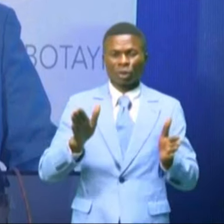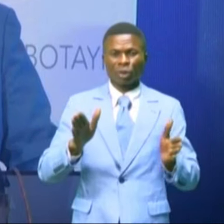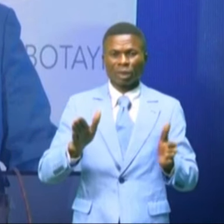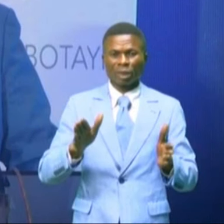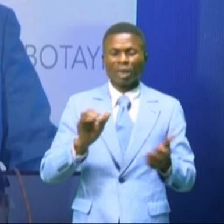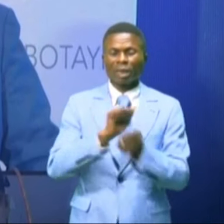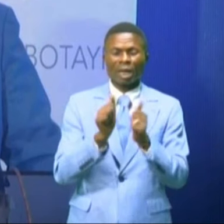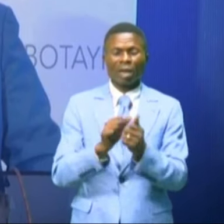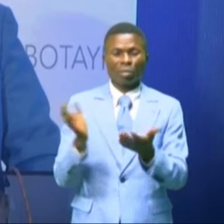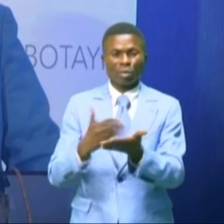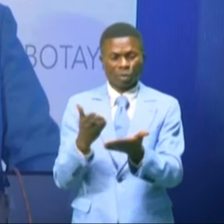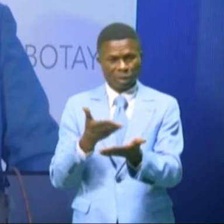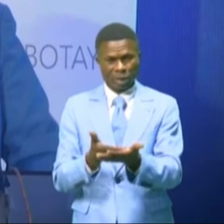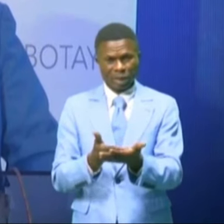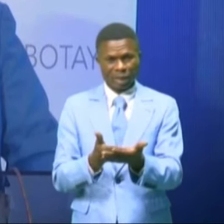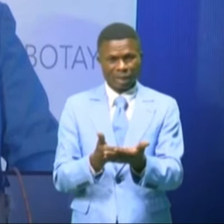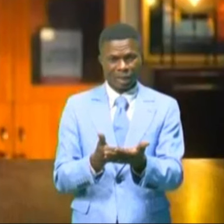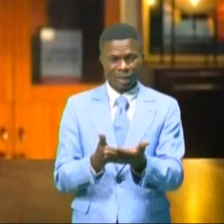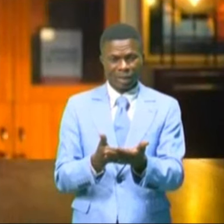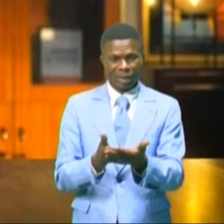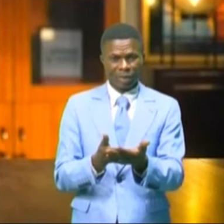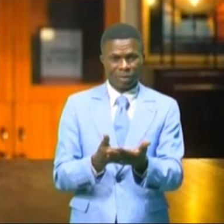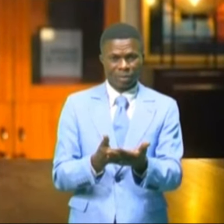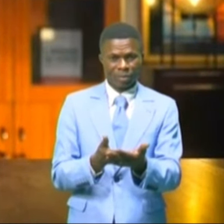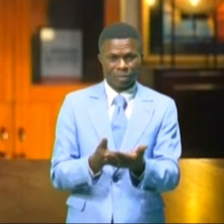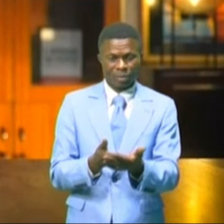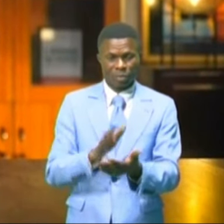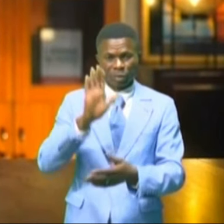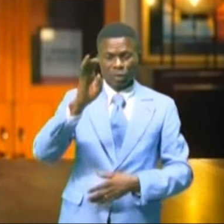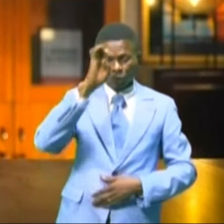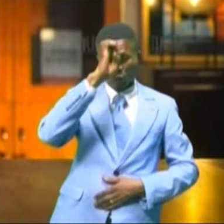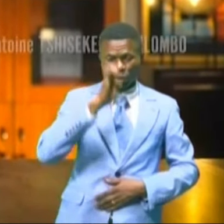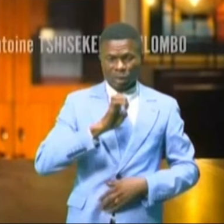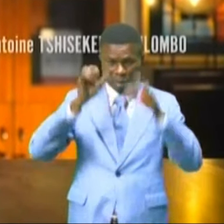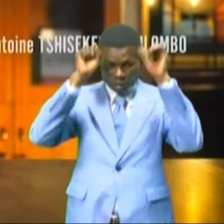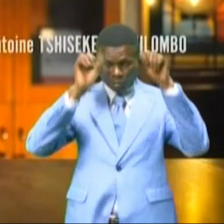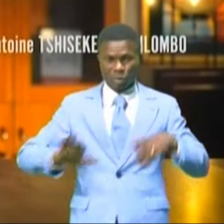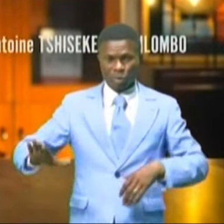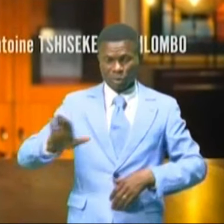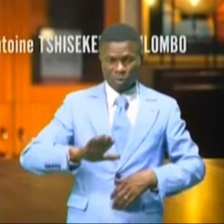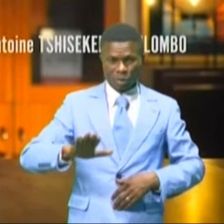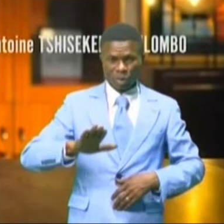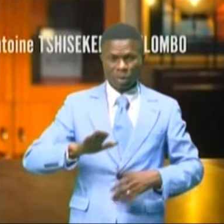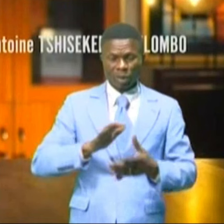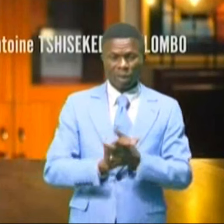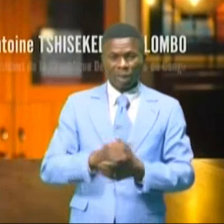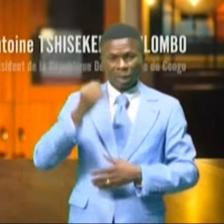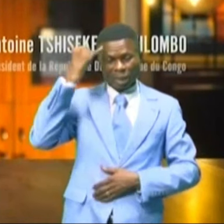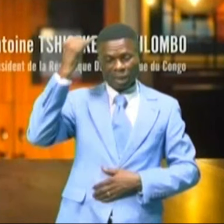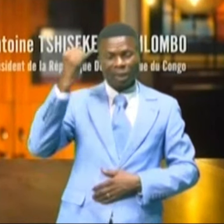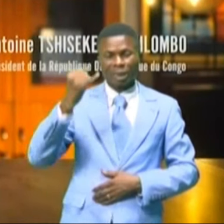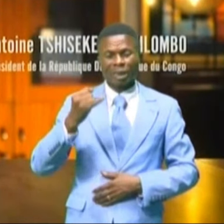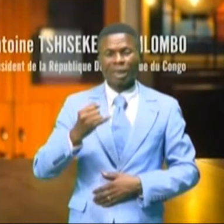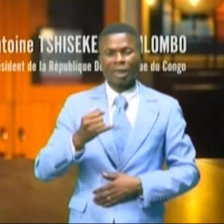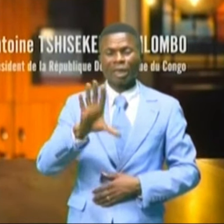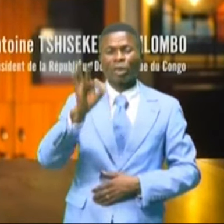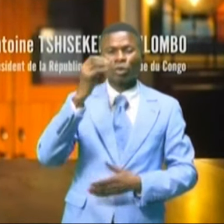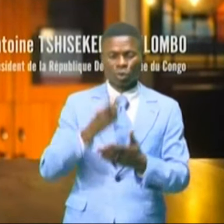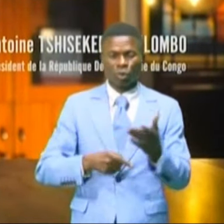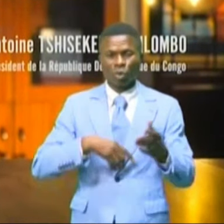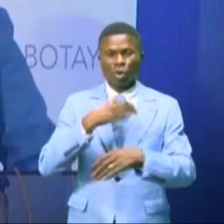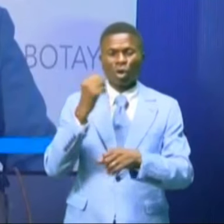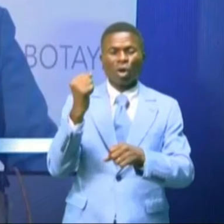régie financière. C'est son Excellence, Monsieur le Président de la République, qui a pensé qu'on pouvait prendre des